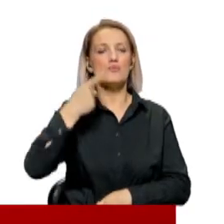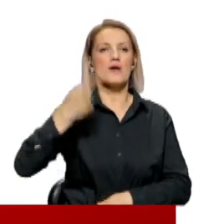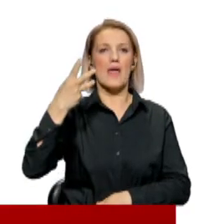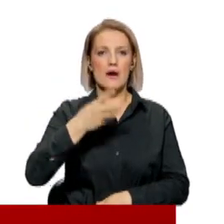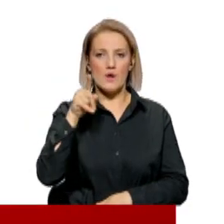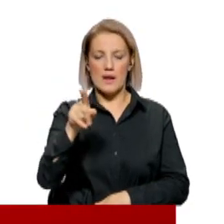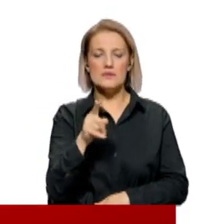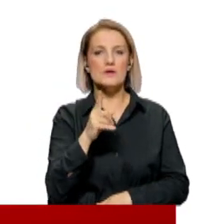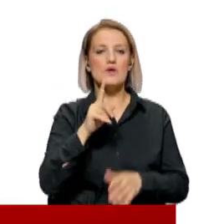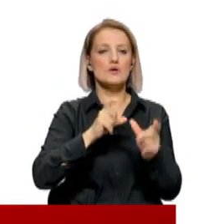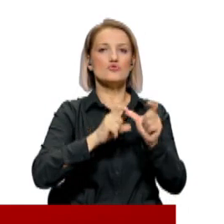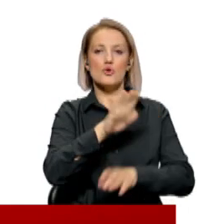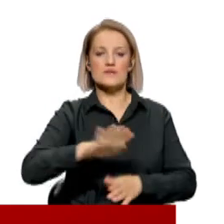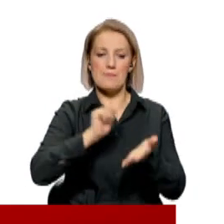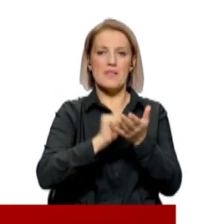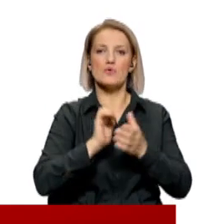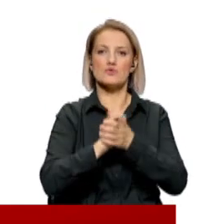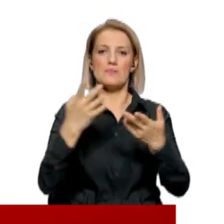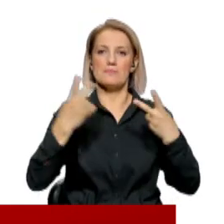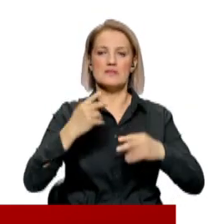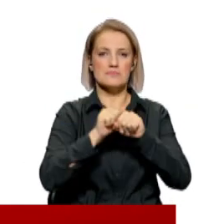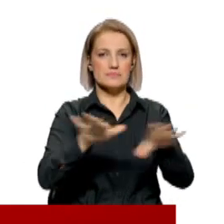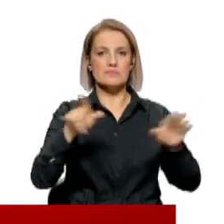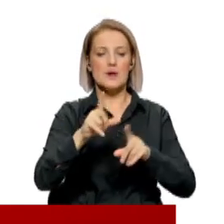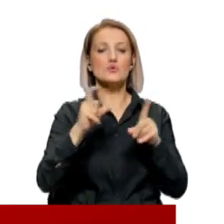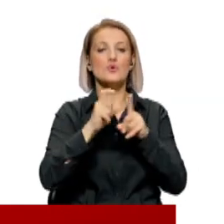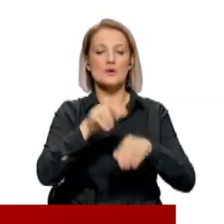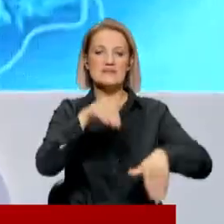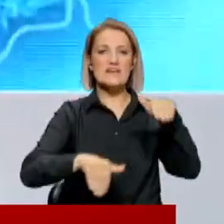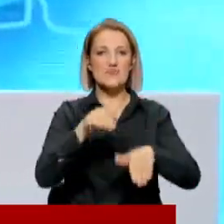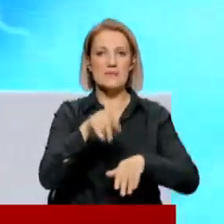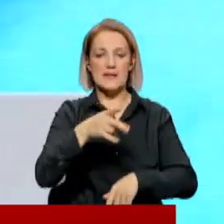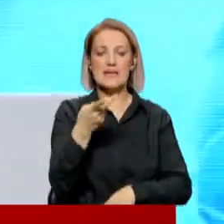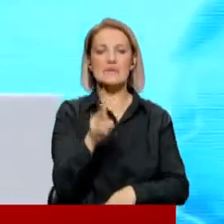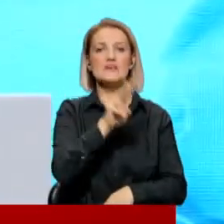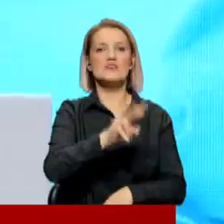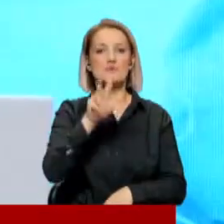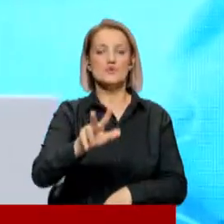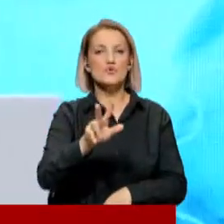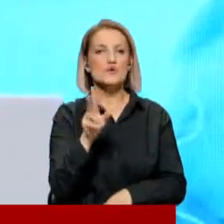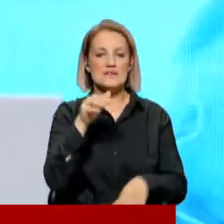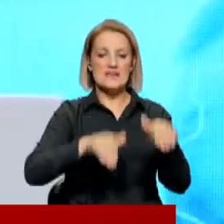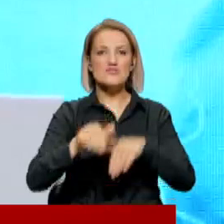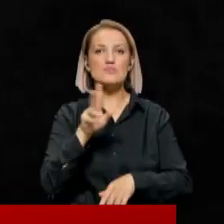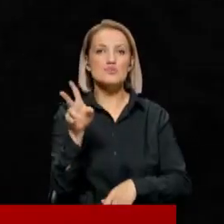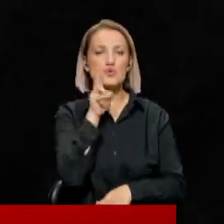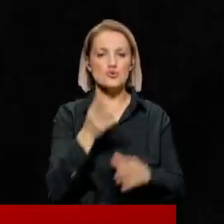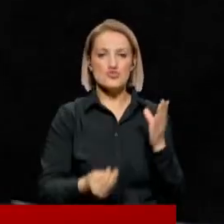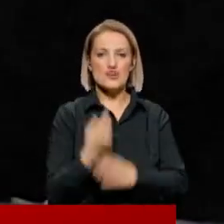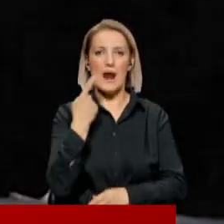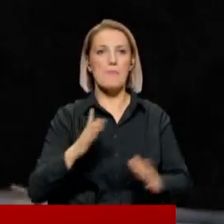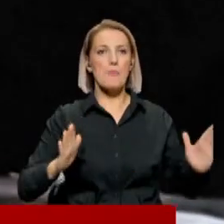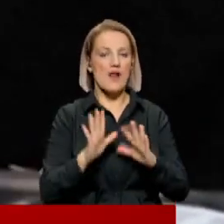sosyal medyadan kutlama mesajı yayınladı. AK Parti'nin Dodurga seçimlerinden 2023 seçim sonucu çıkarmasına